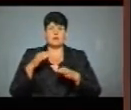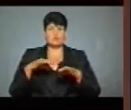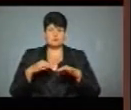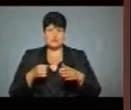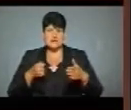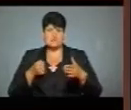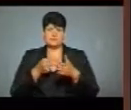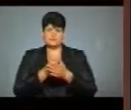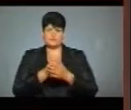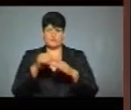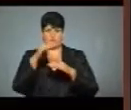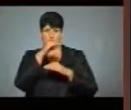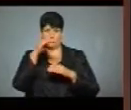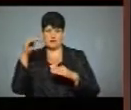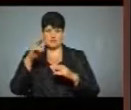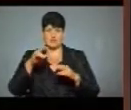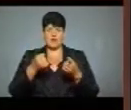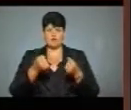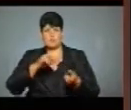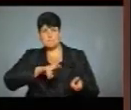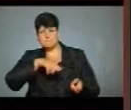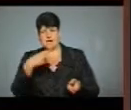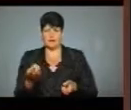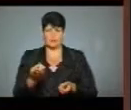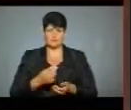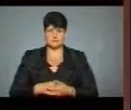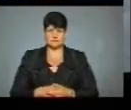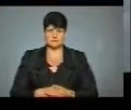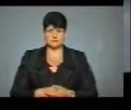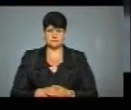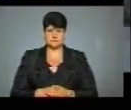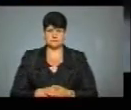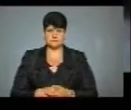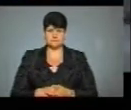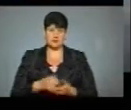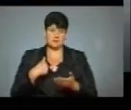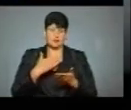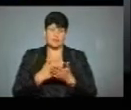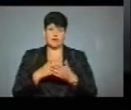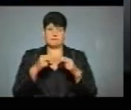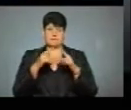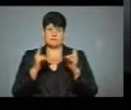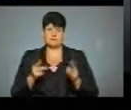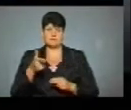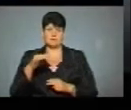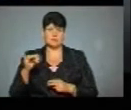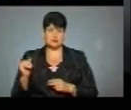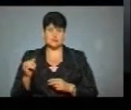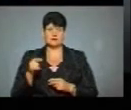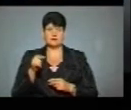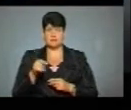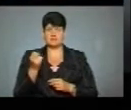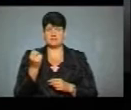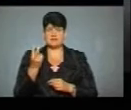Внаслідок зіткнення автомобіль перекинувся. Подробиці знає Ірина Терлюк. Ми знаходимося на Гаївському мості, 12:28. Щойно